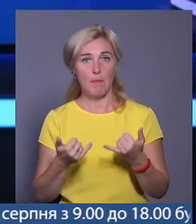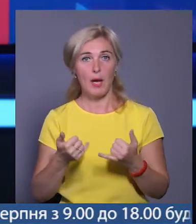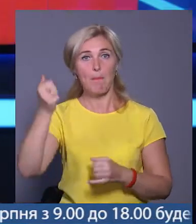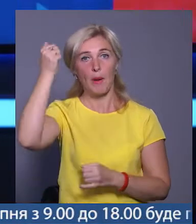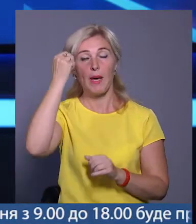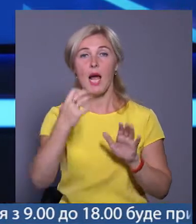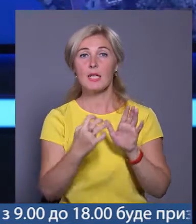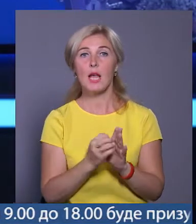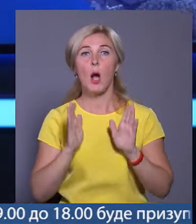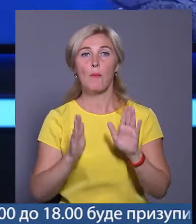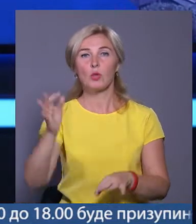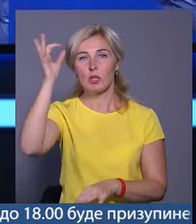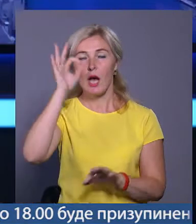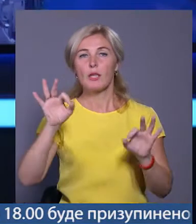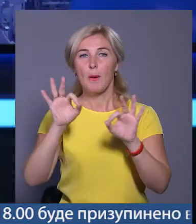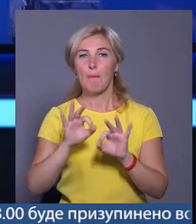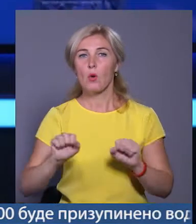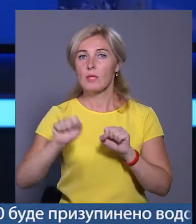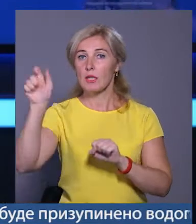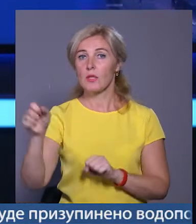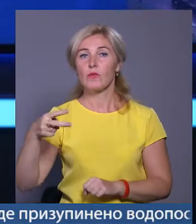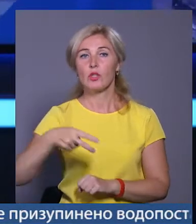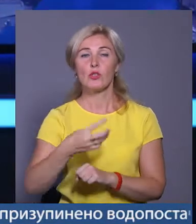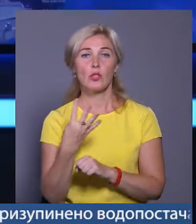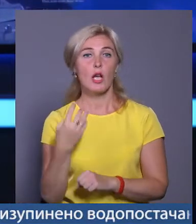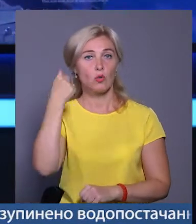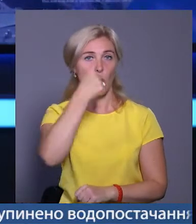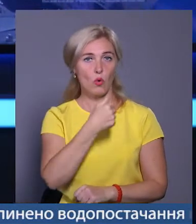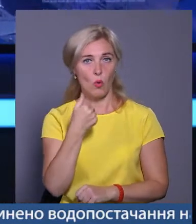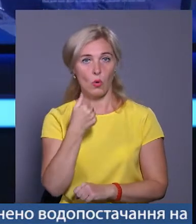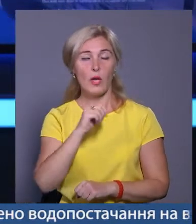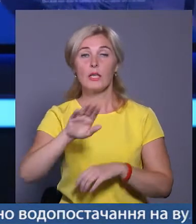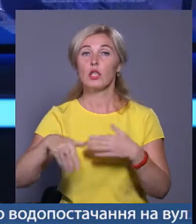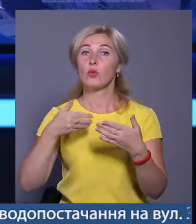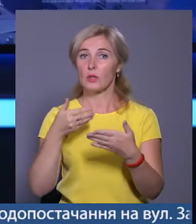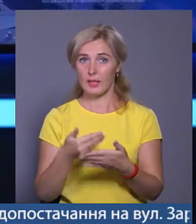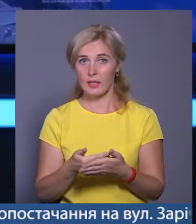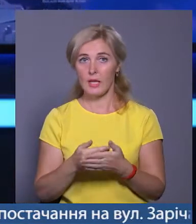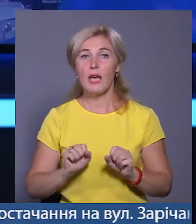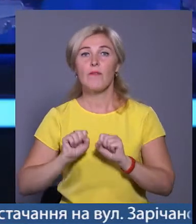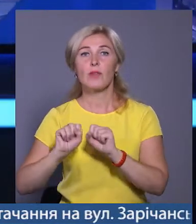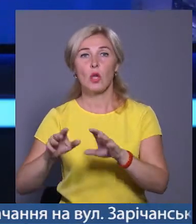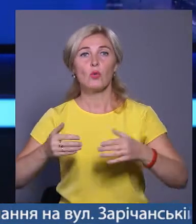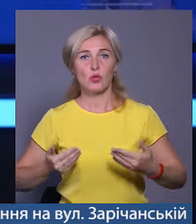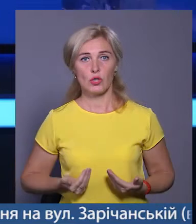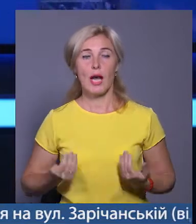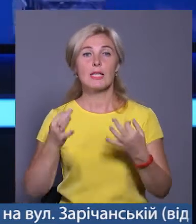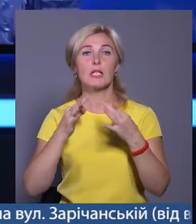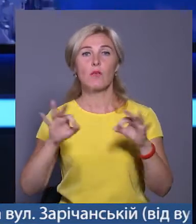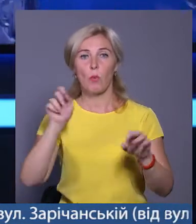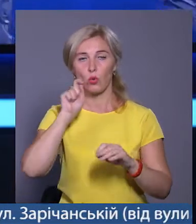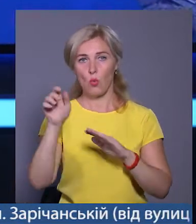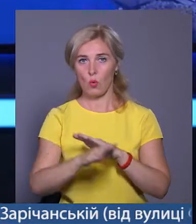меморіальний знак буде нагадувати про захисників, які з 2014 року і донині віддають життя за свободу